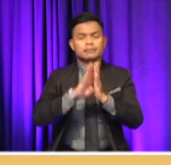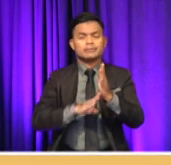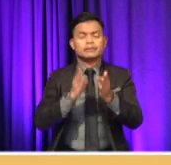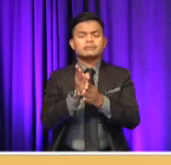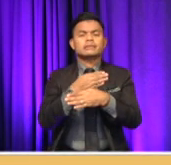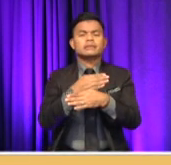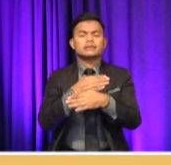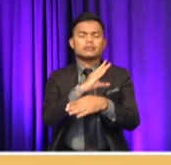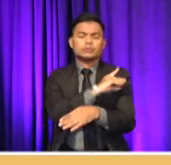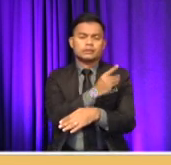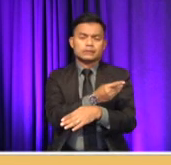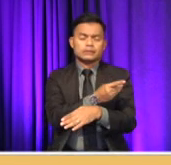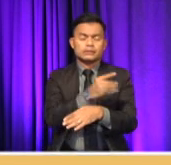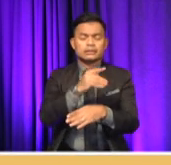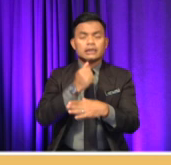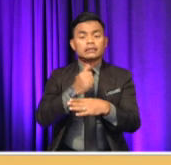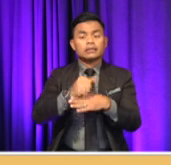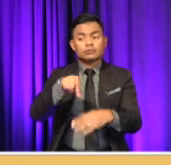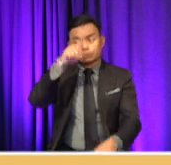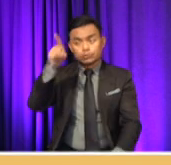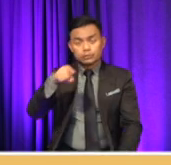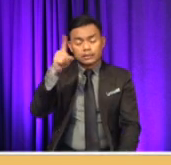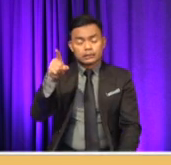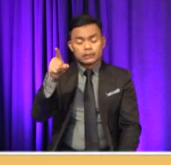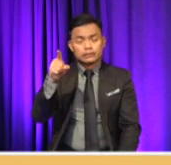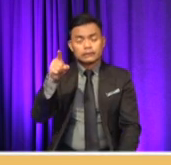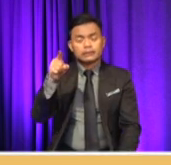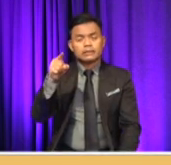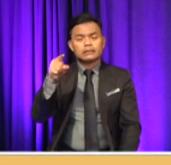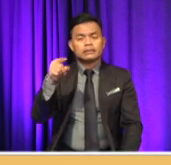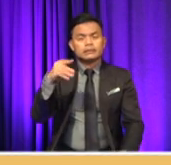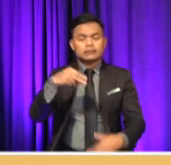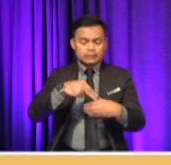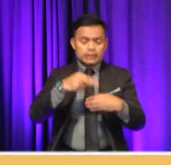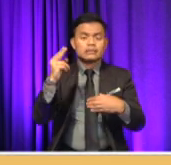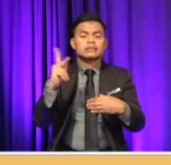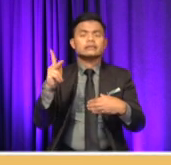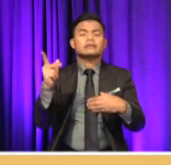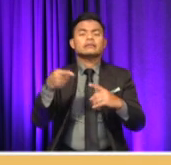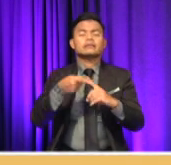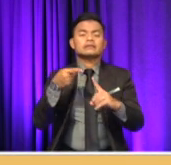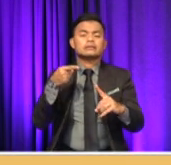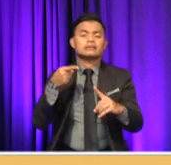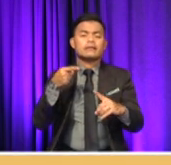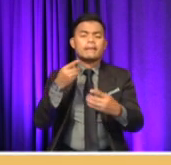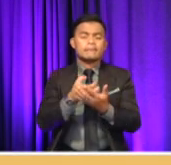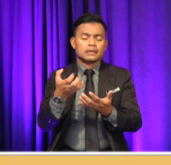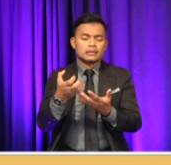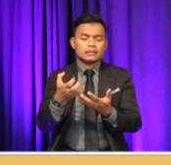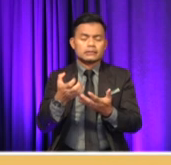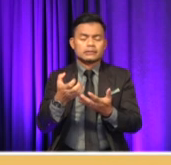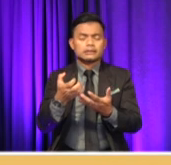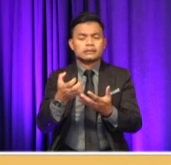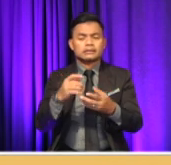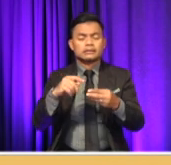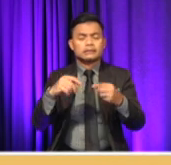atau putaran telah dihasilkan daripada bakalan sumber tenaga elektrik Oke menggunakan unit Award atau